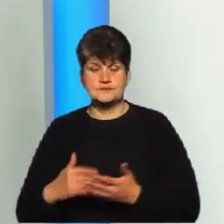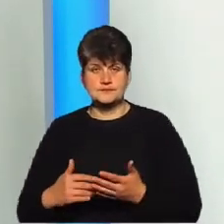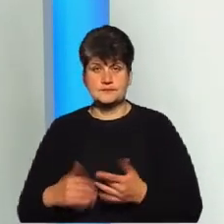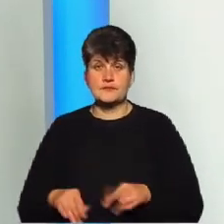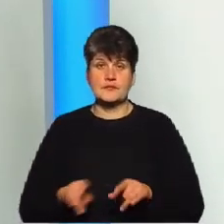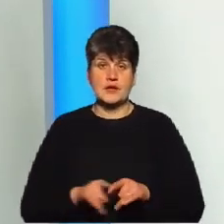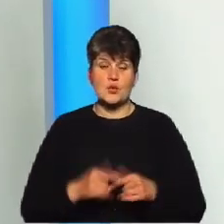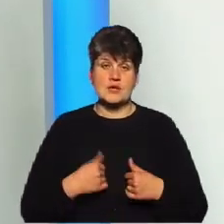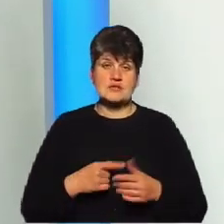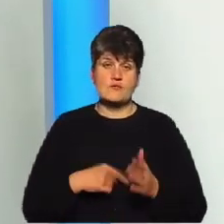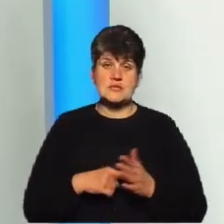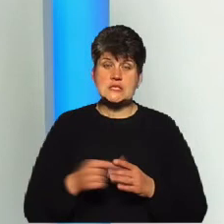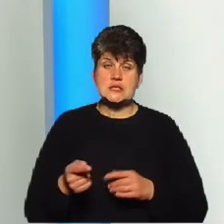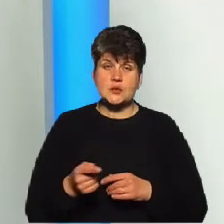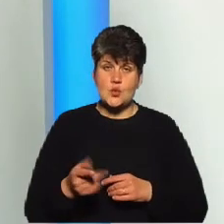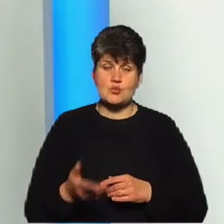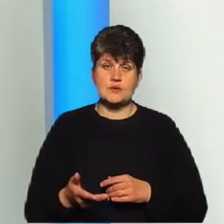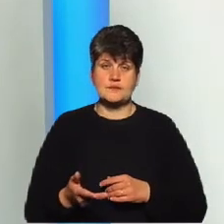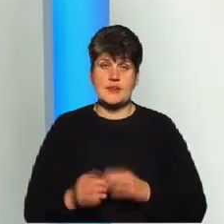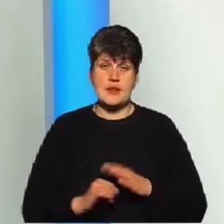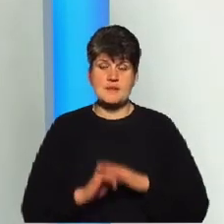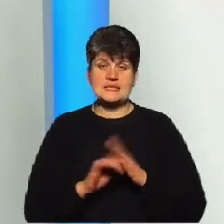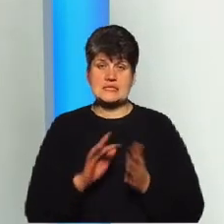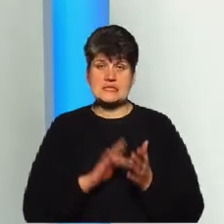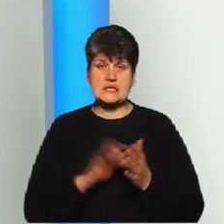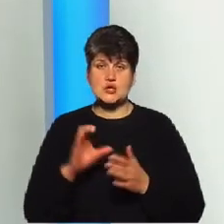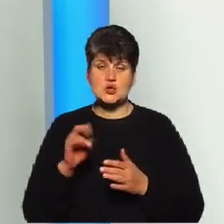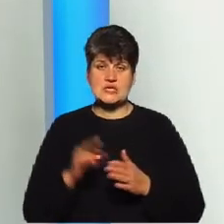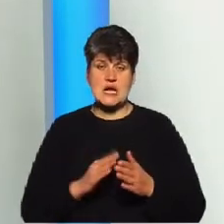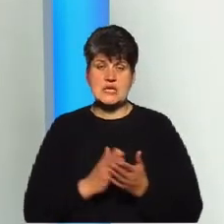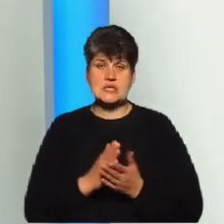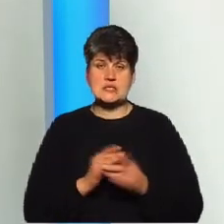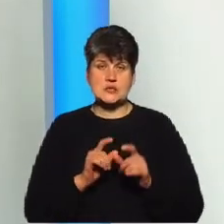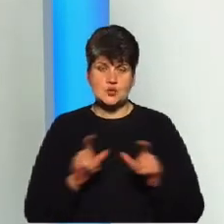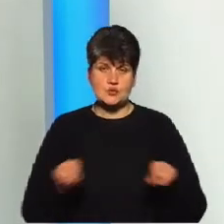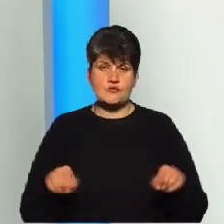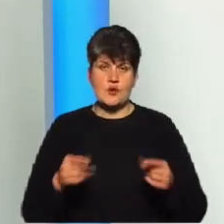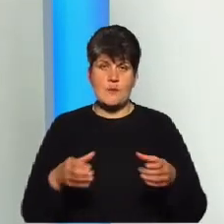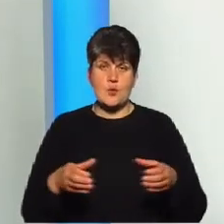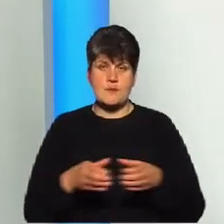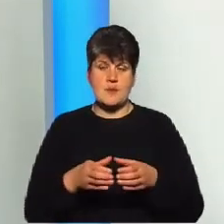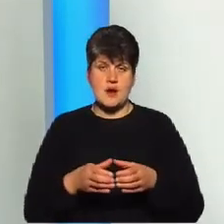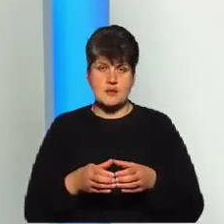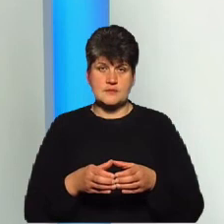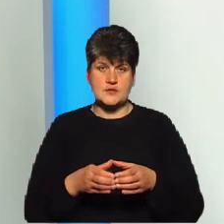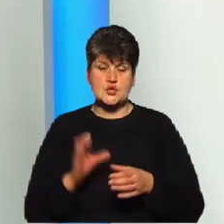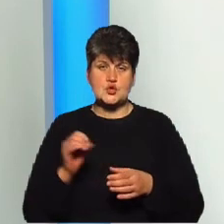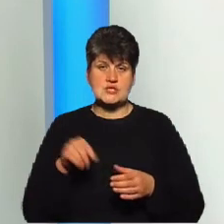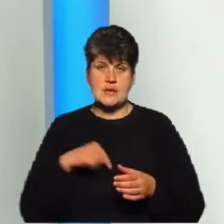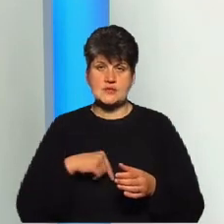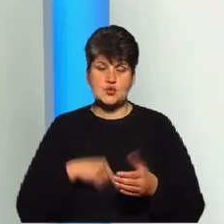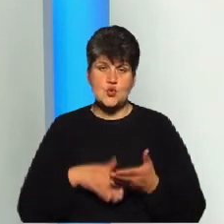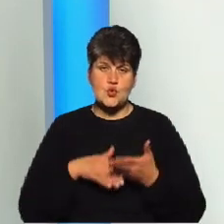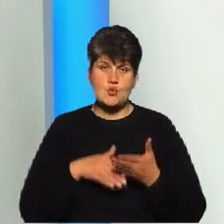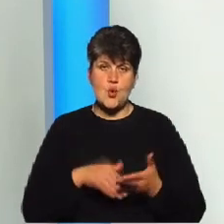місті Тернополі на базі Центру соціальних служб створена мобільна бригада соціально-психологічної допомоги особам,